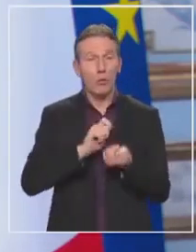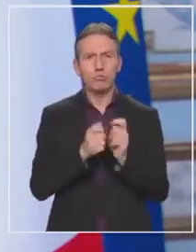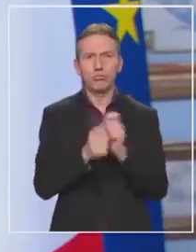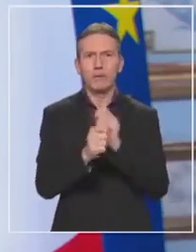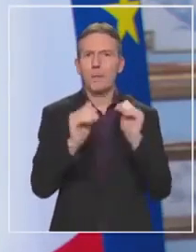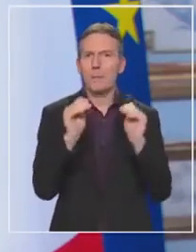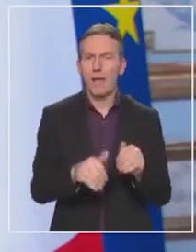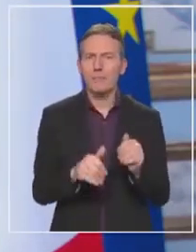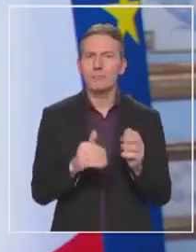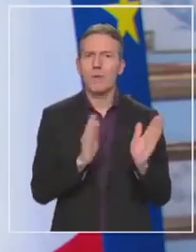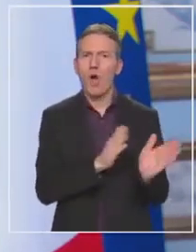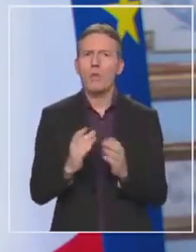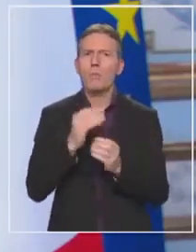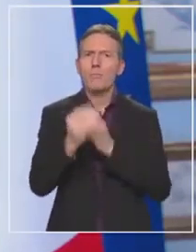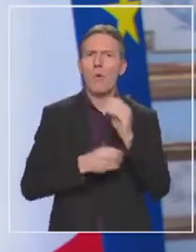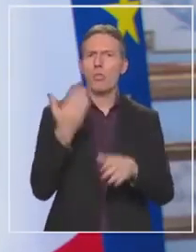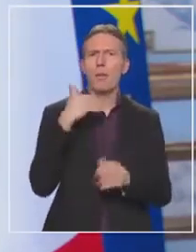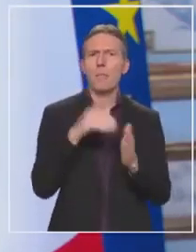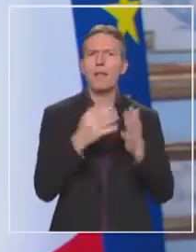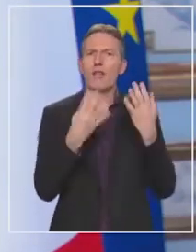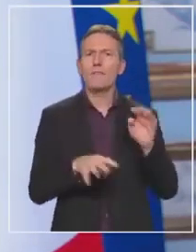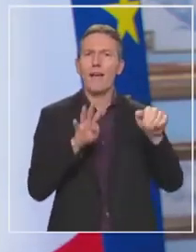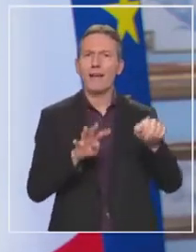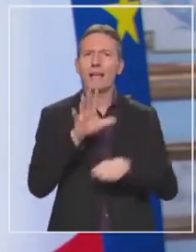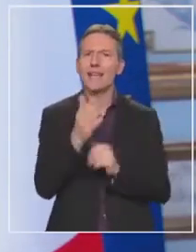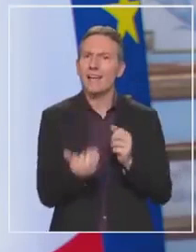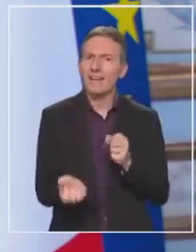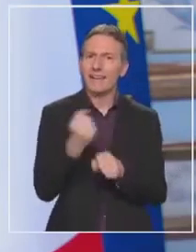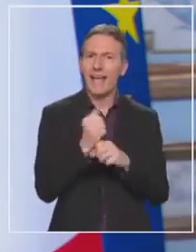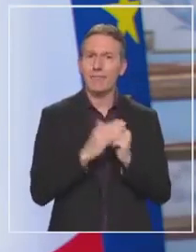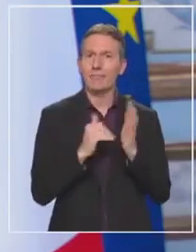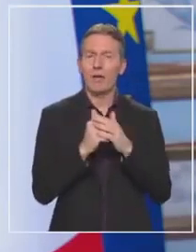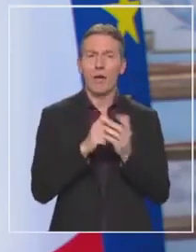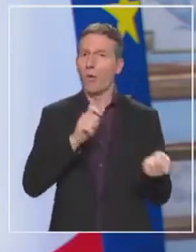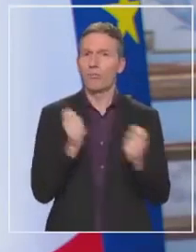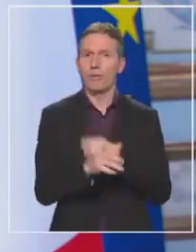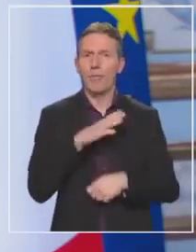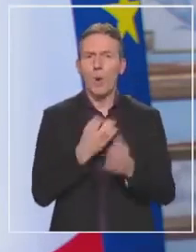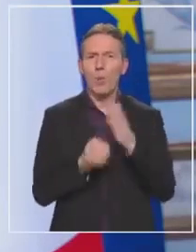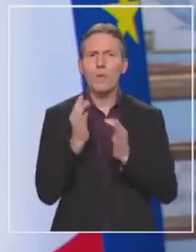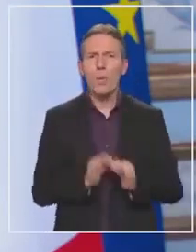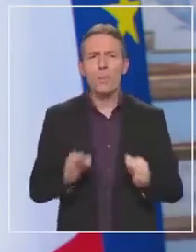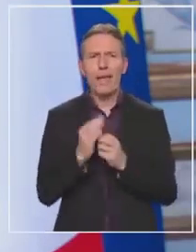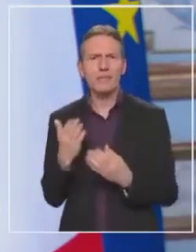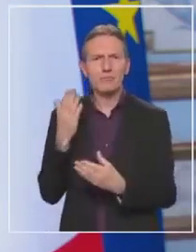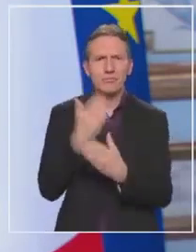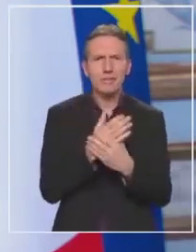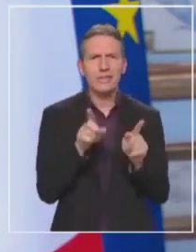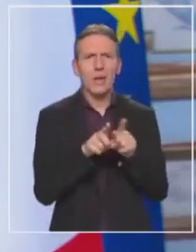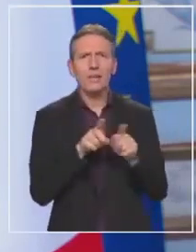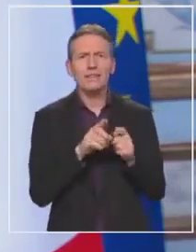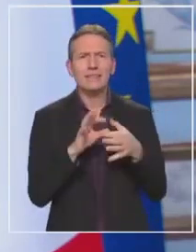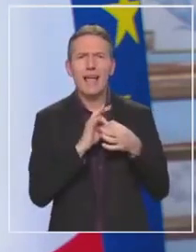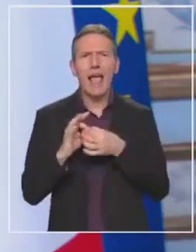l'ordre international bâti en 1945 est remise en cause par de nouvelles puissances et malmené par certains de nos